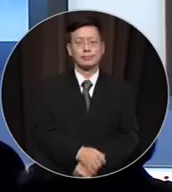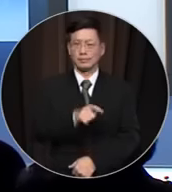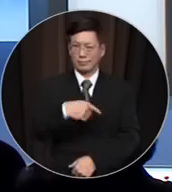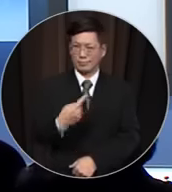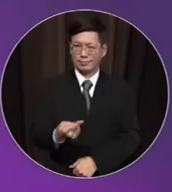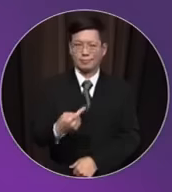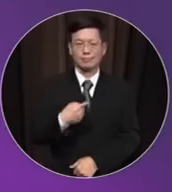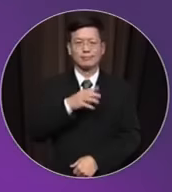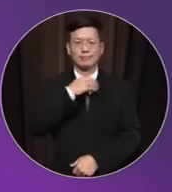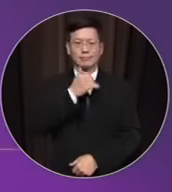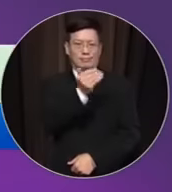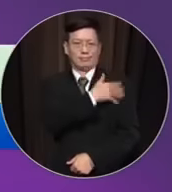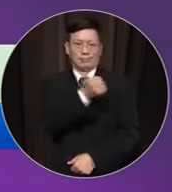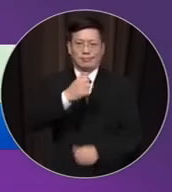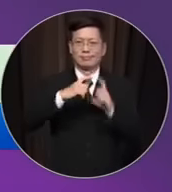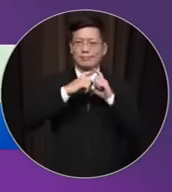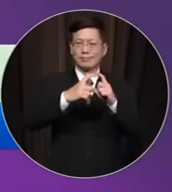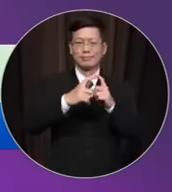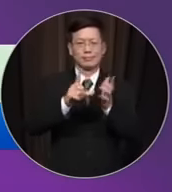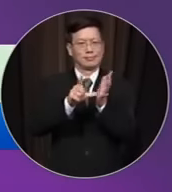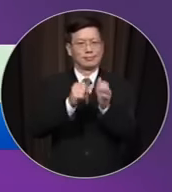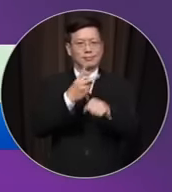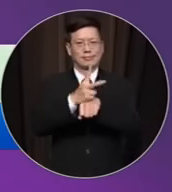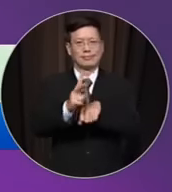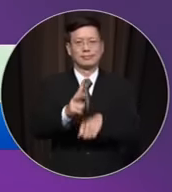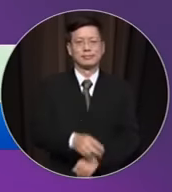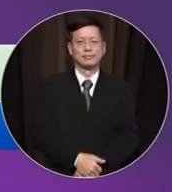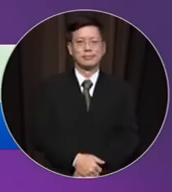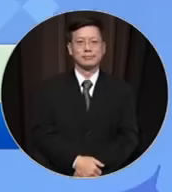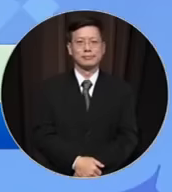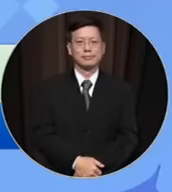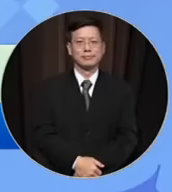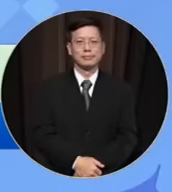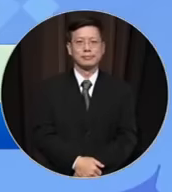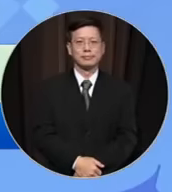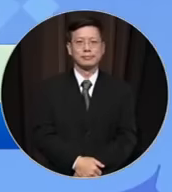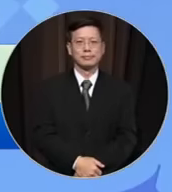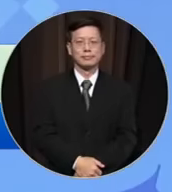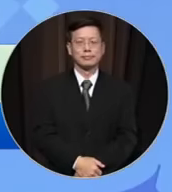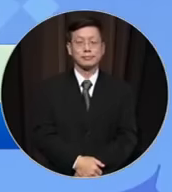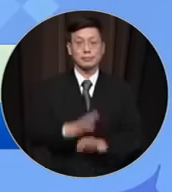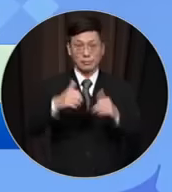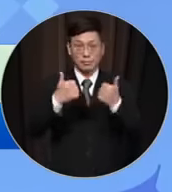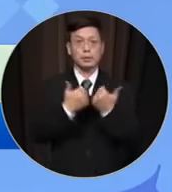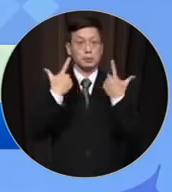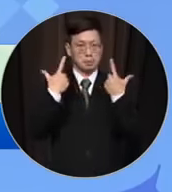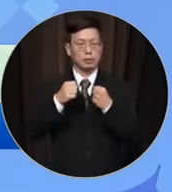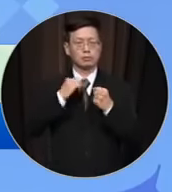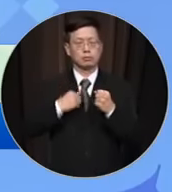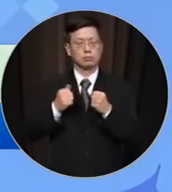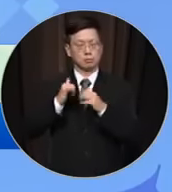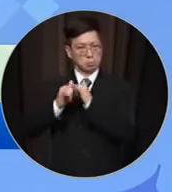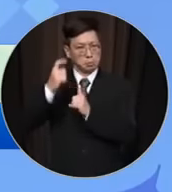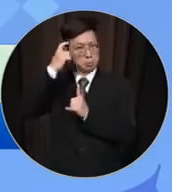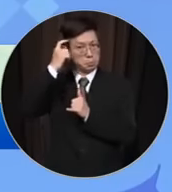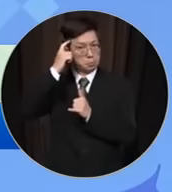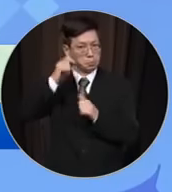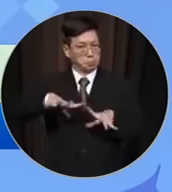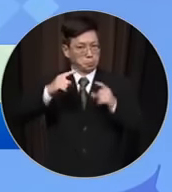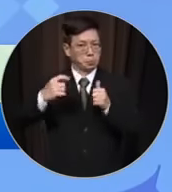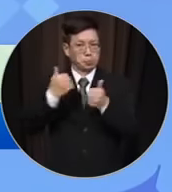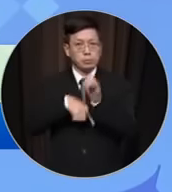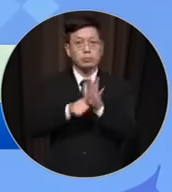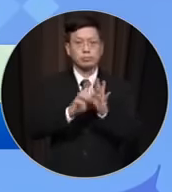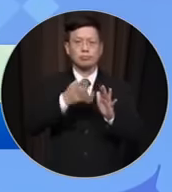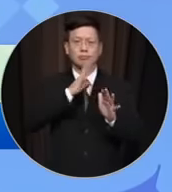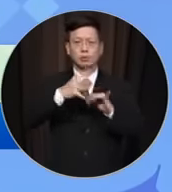接下来我们请陈进仁先生回答，时间两分钟。 国会是民意的最前线，但是国民党